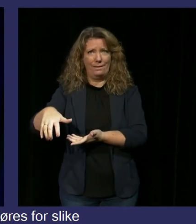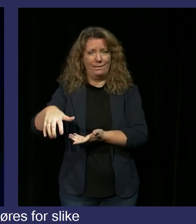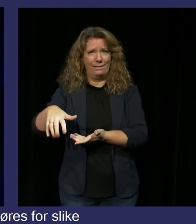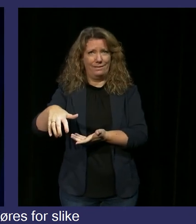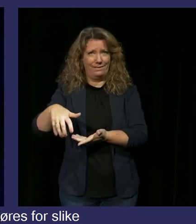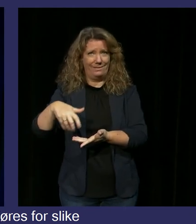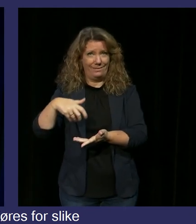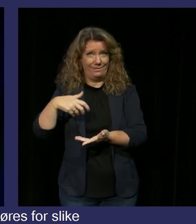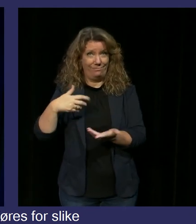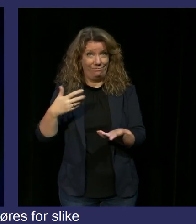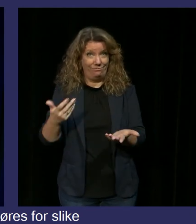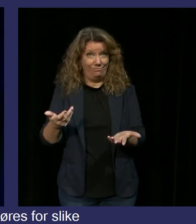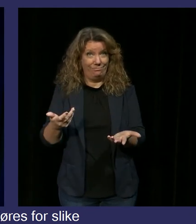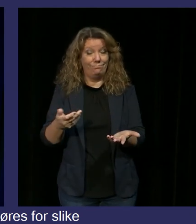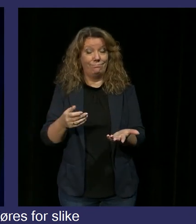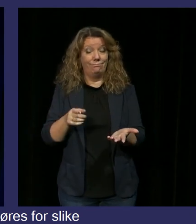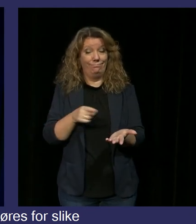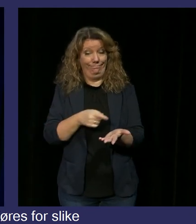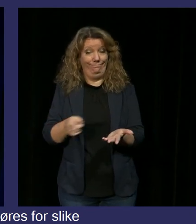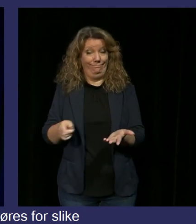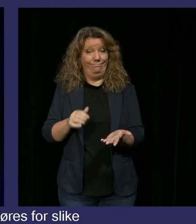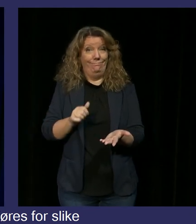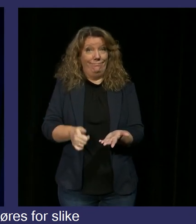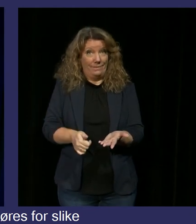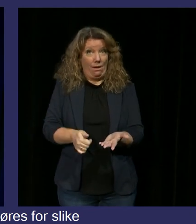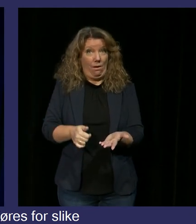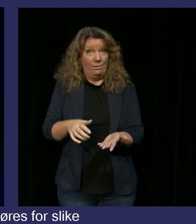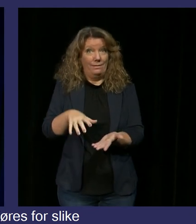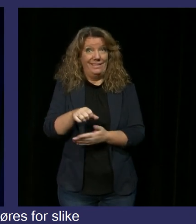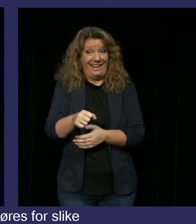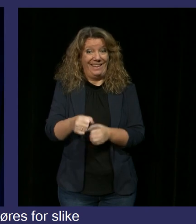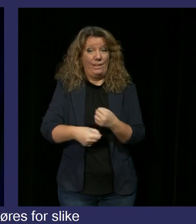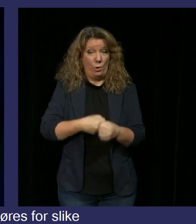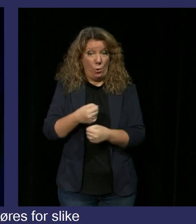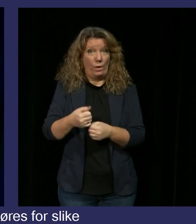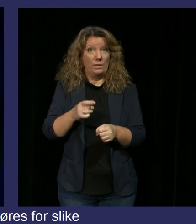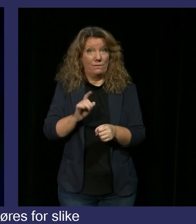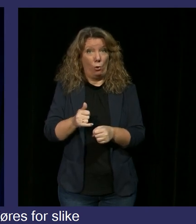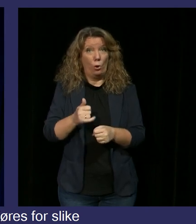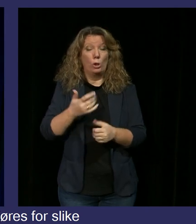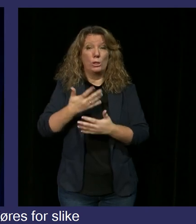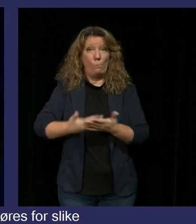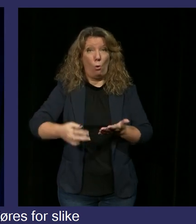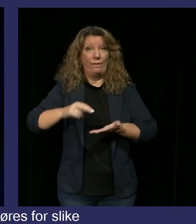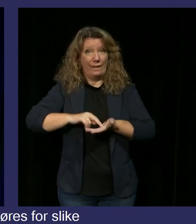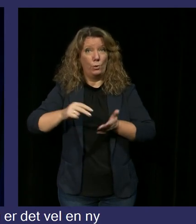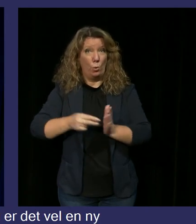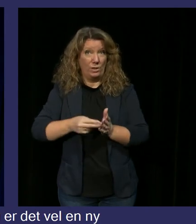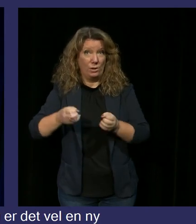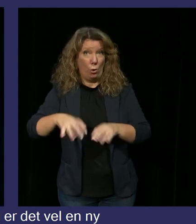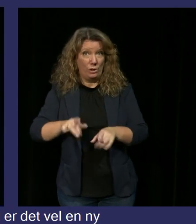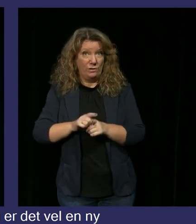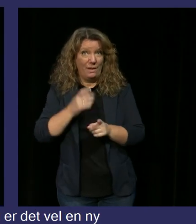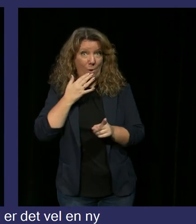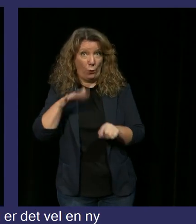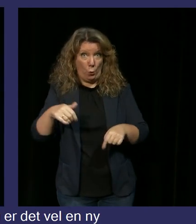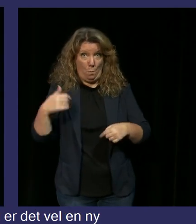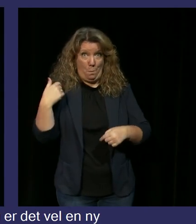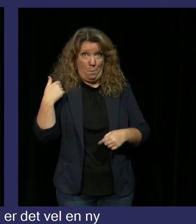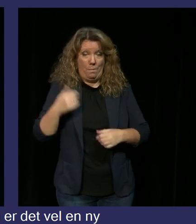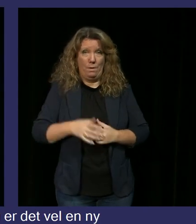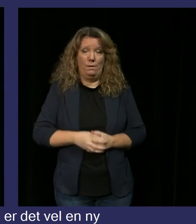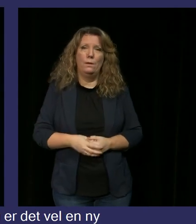skal tilgjengeliggjøres for sånne språkteknologiske løsninger som vi snakker om, så vidt innom her. Ja, dels handler